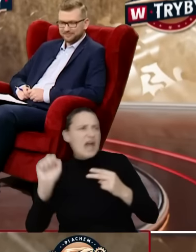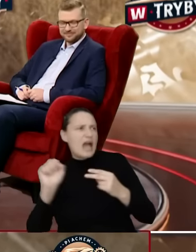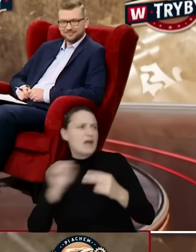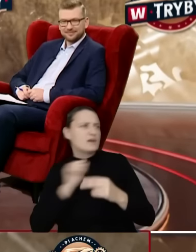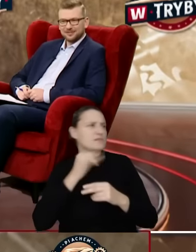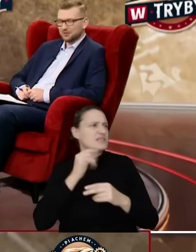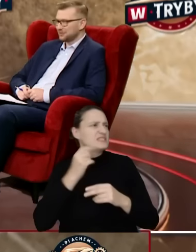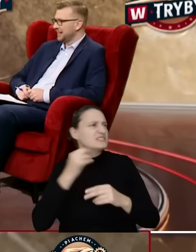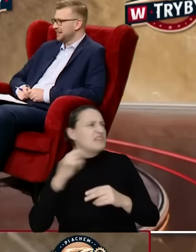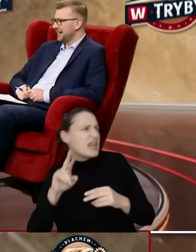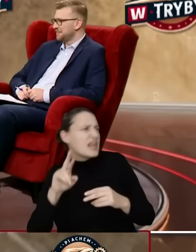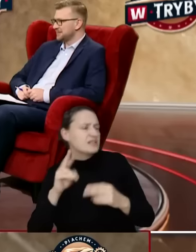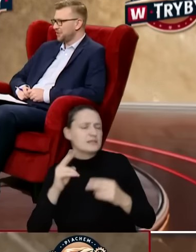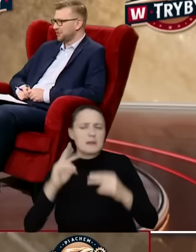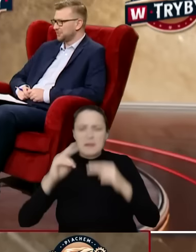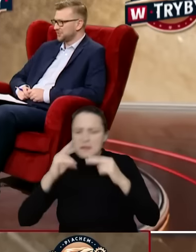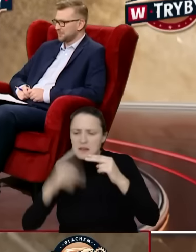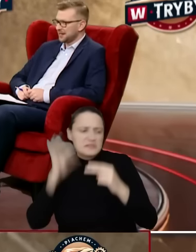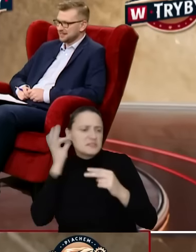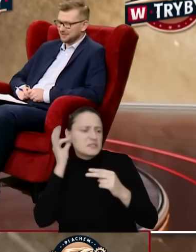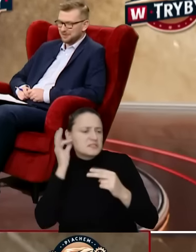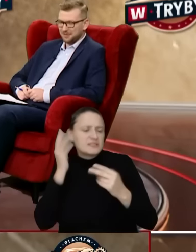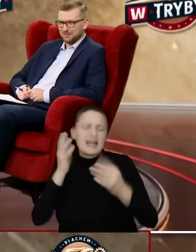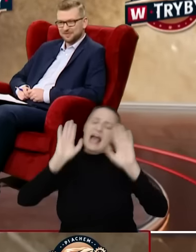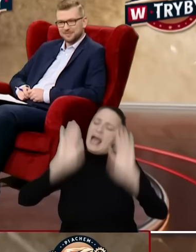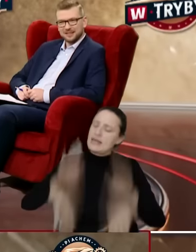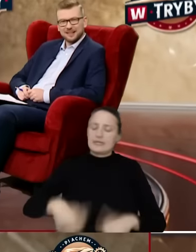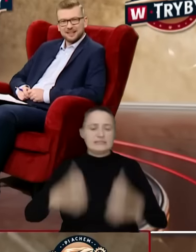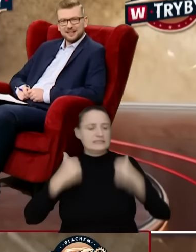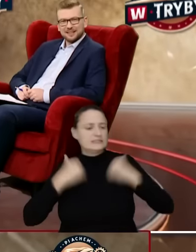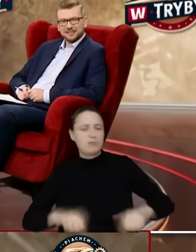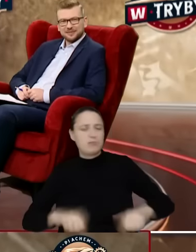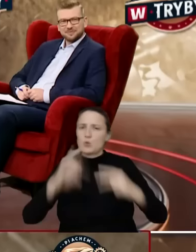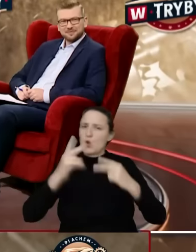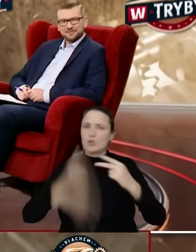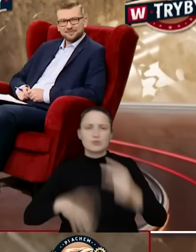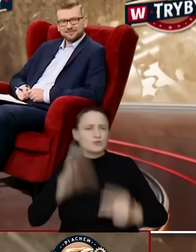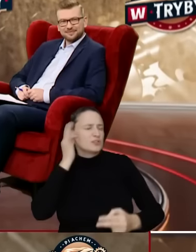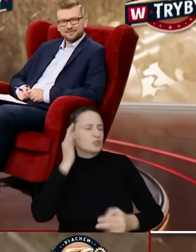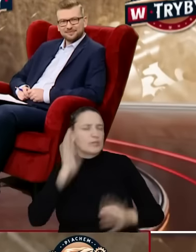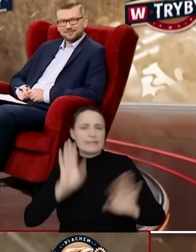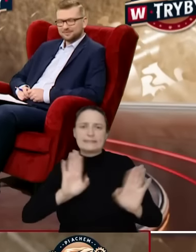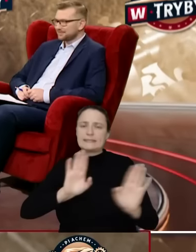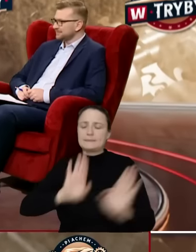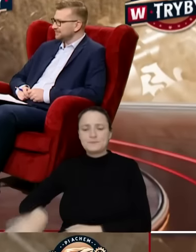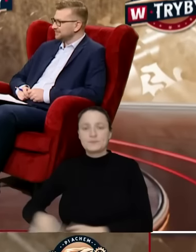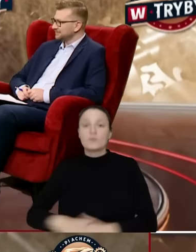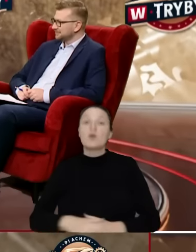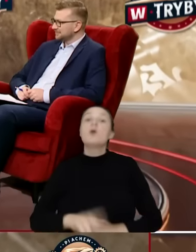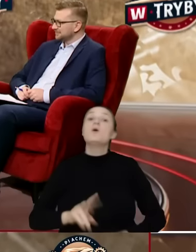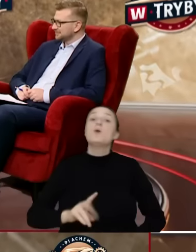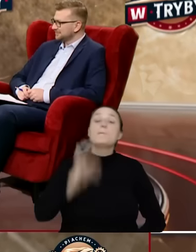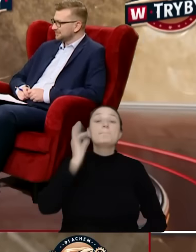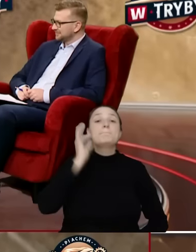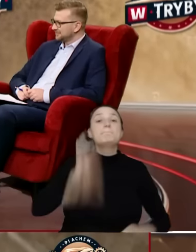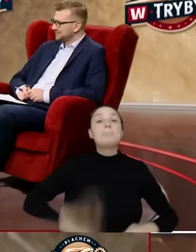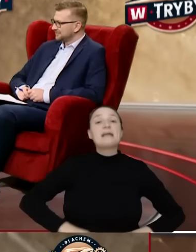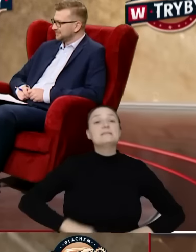minister. Dajmy spokój, bo sobie język złamiemy. Ja to tylko, bo pani minister Zielińskiej mówi